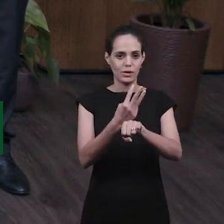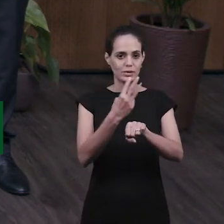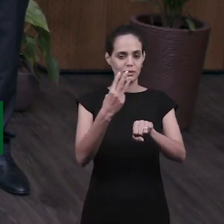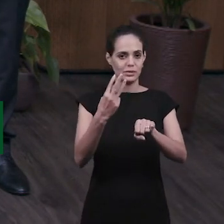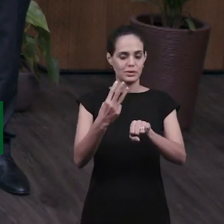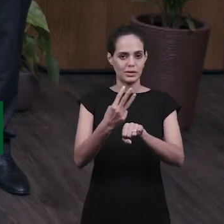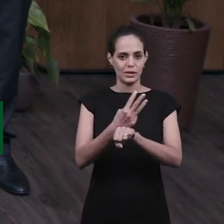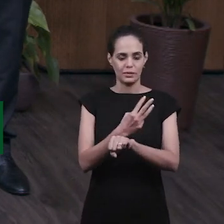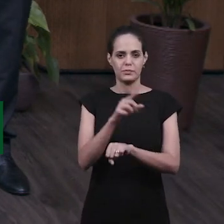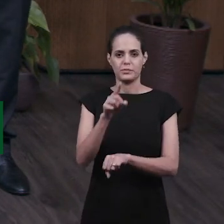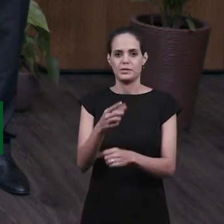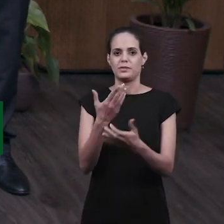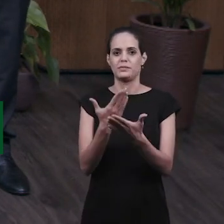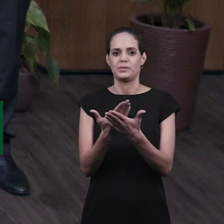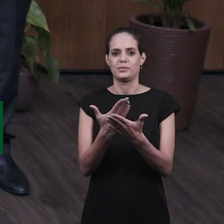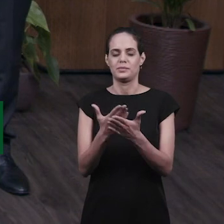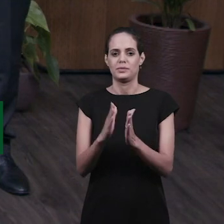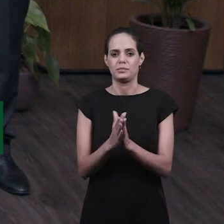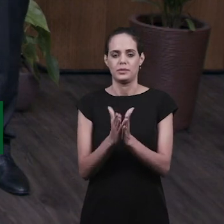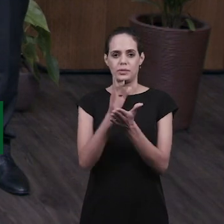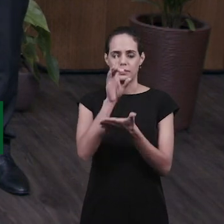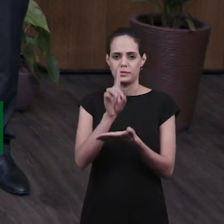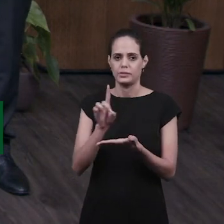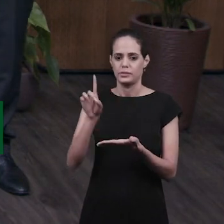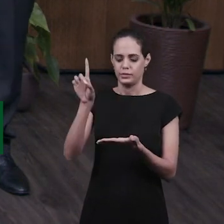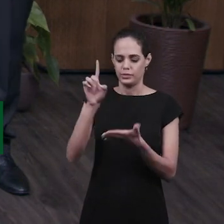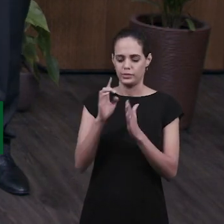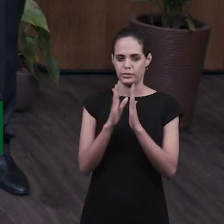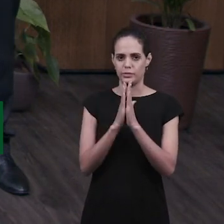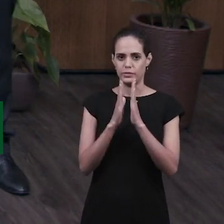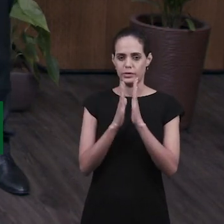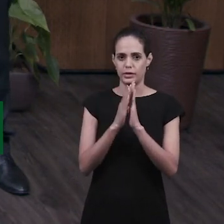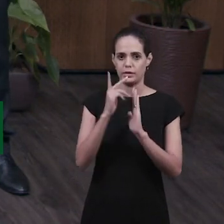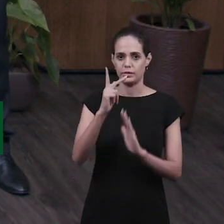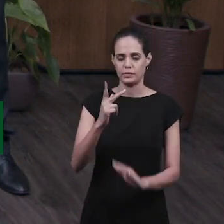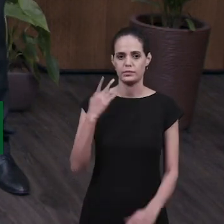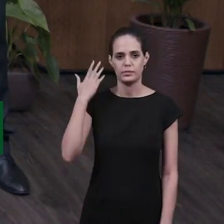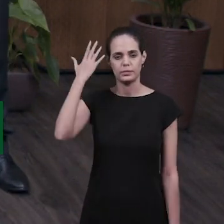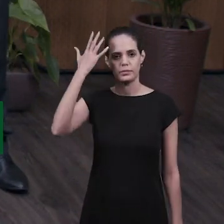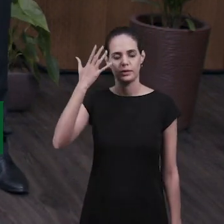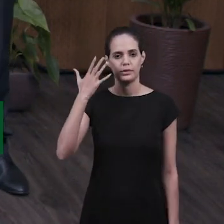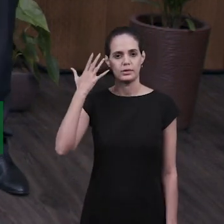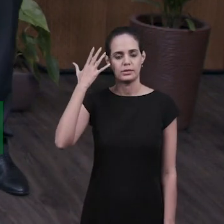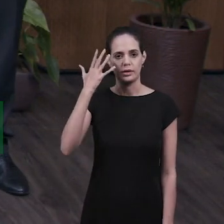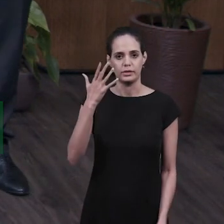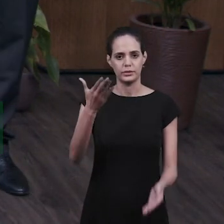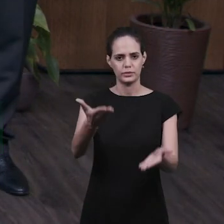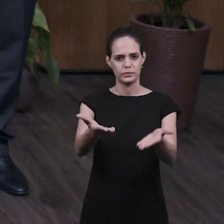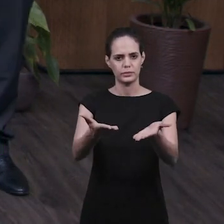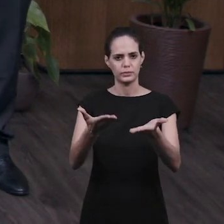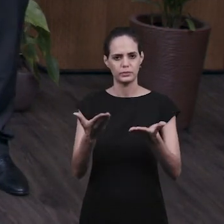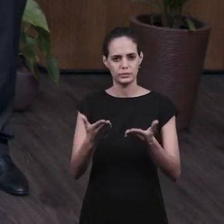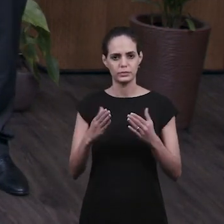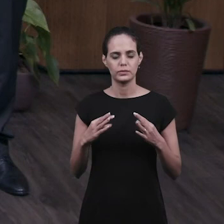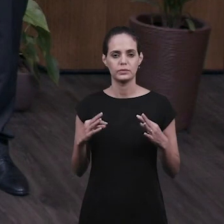dirigé au numéro WhatsApp, vous allez étudier la parole, prier, vous allez envoyer votre message. J'invite à tous à participer avec